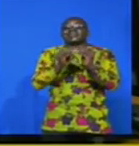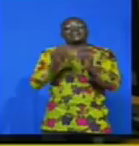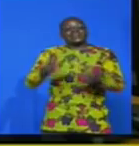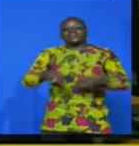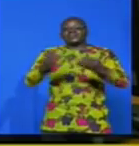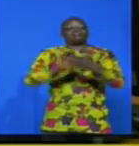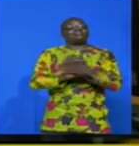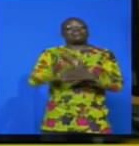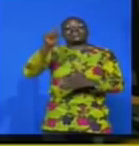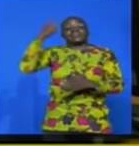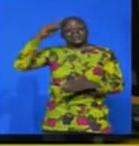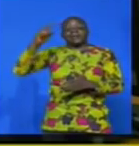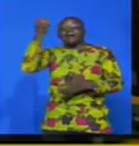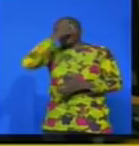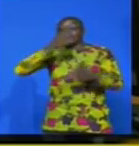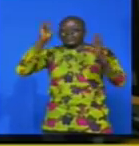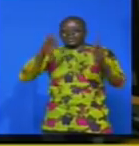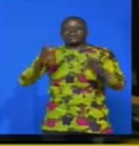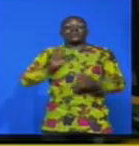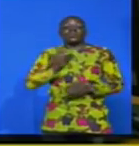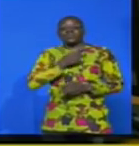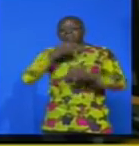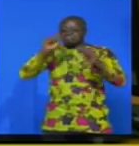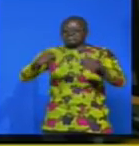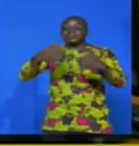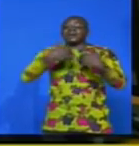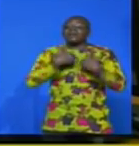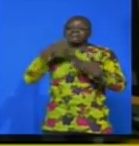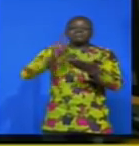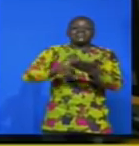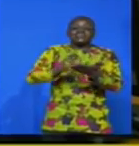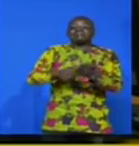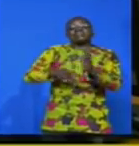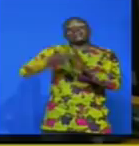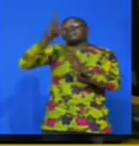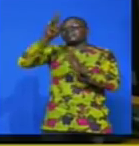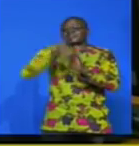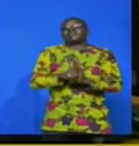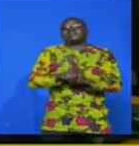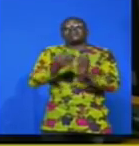en tant qu'Africain que nous pouvons au moins avoir ces discussions sur le développement sans que